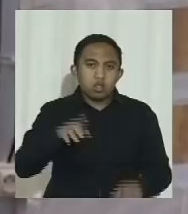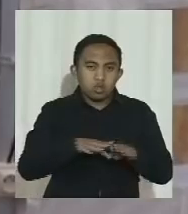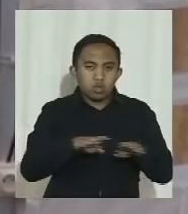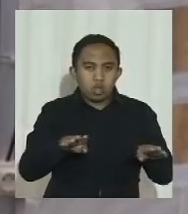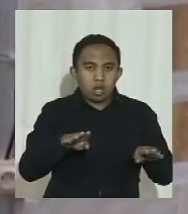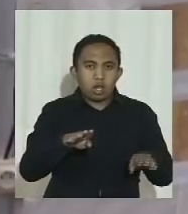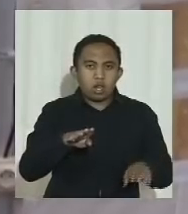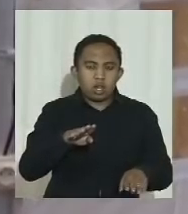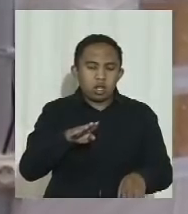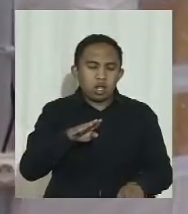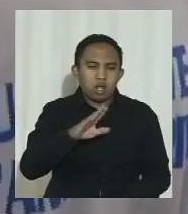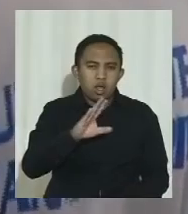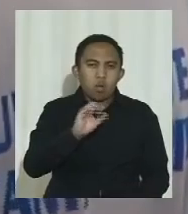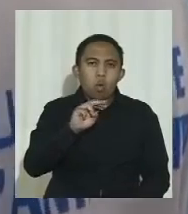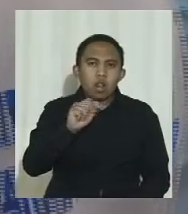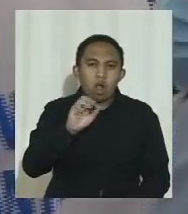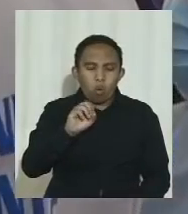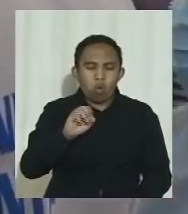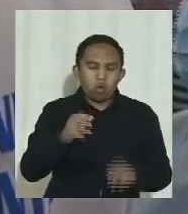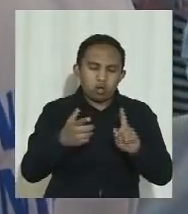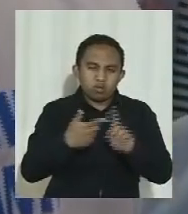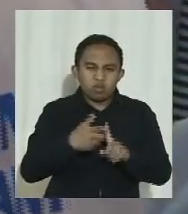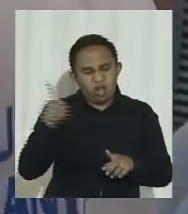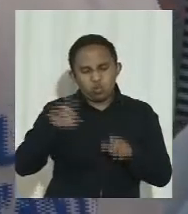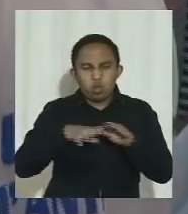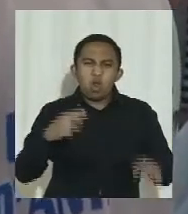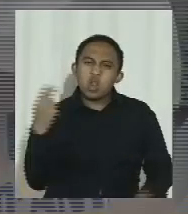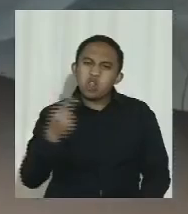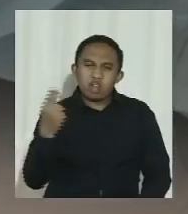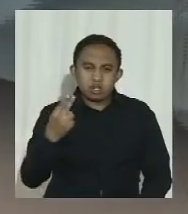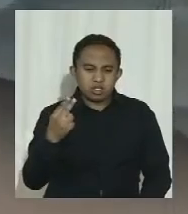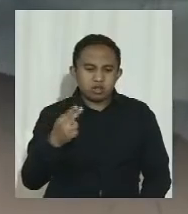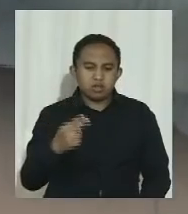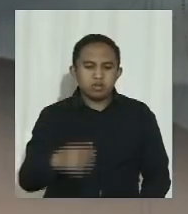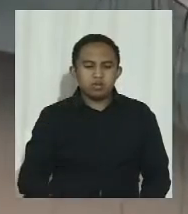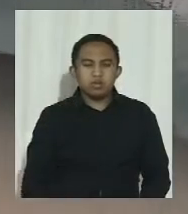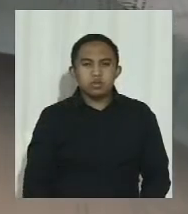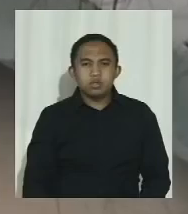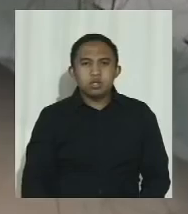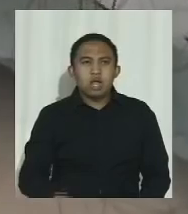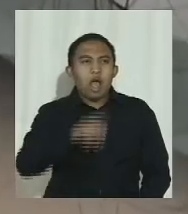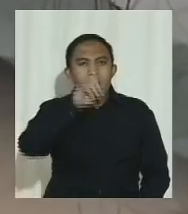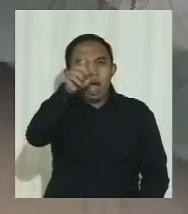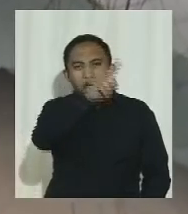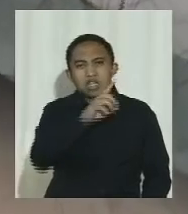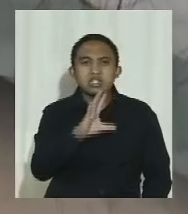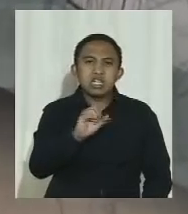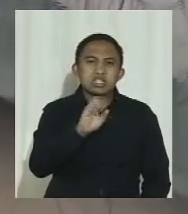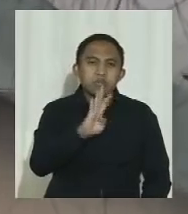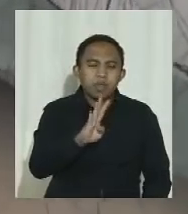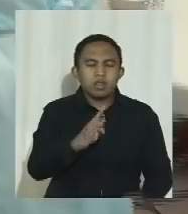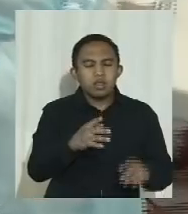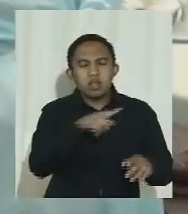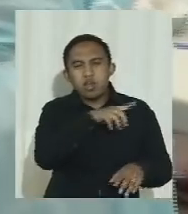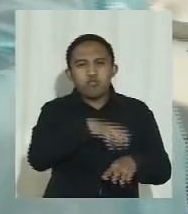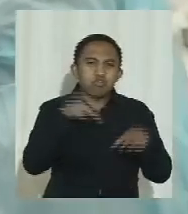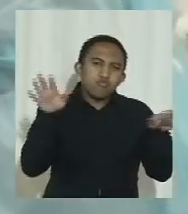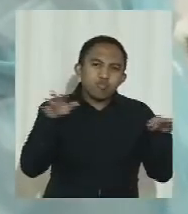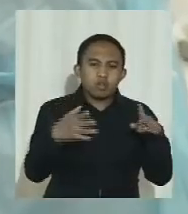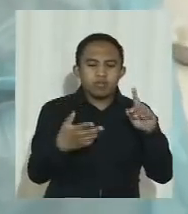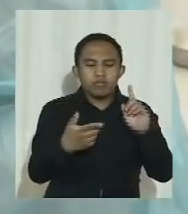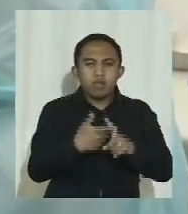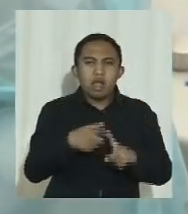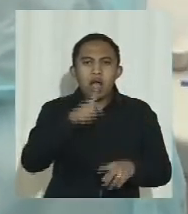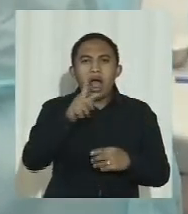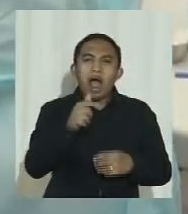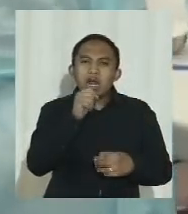ny eto amin'ny Esplanady Université n'Antananarivo. Fanampin'ireo efa misy eny amin'ny CSB, ny eny Votovorona, ny eny amin'ny Galaxy